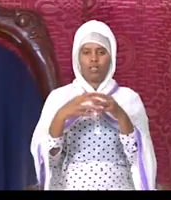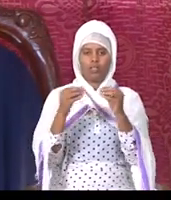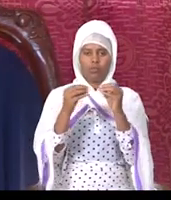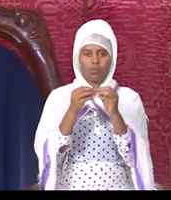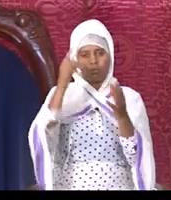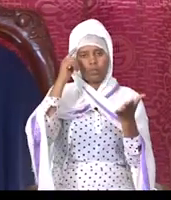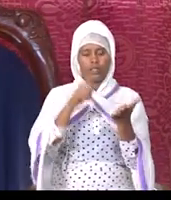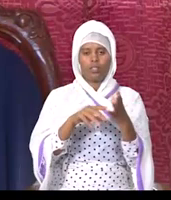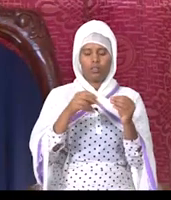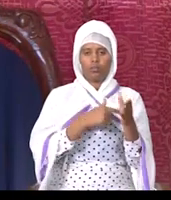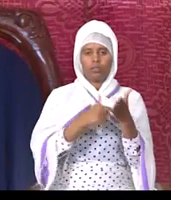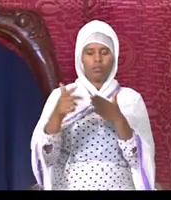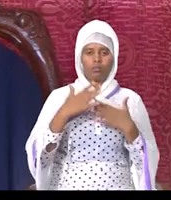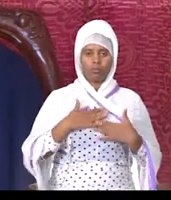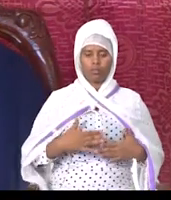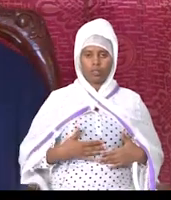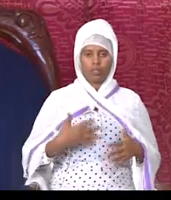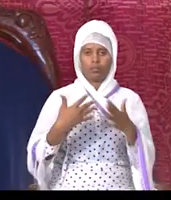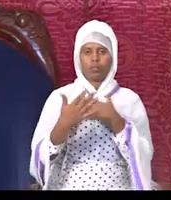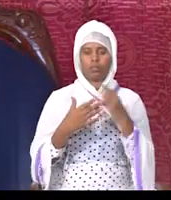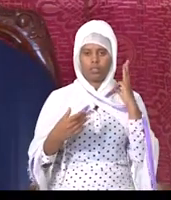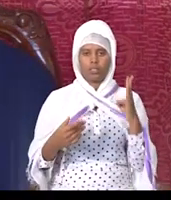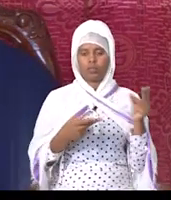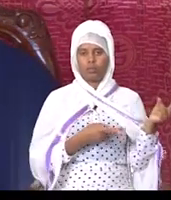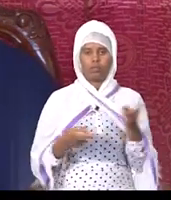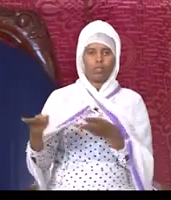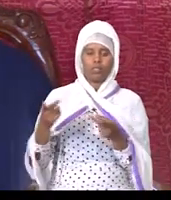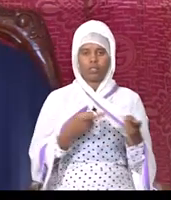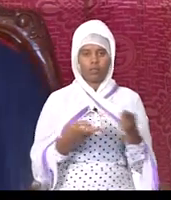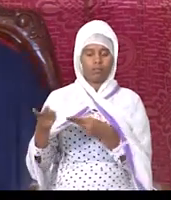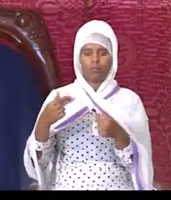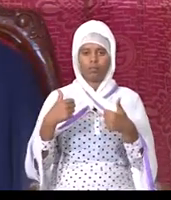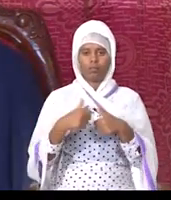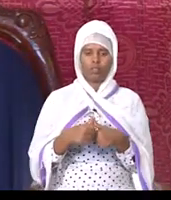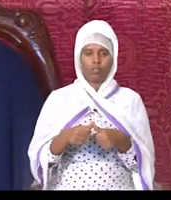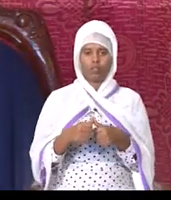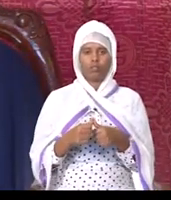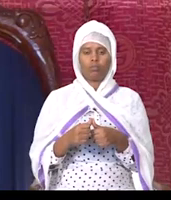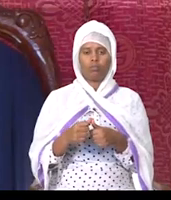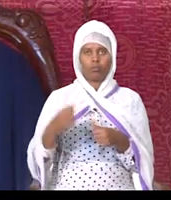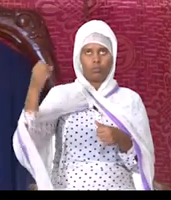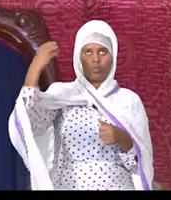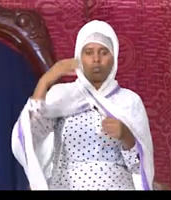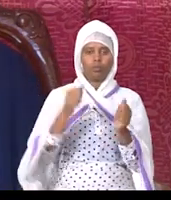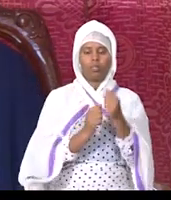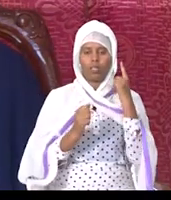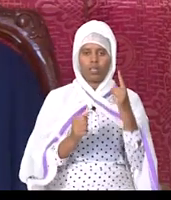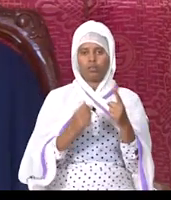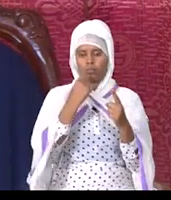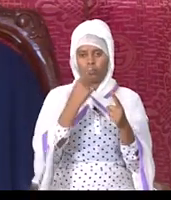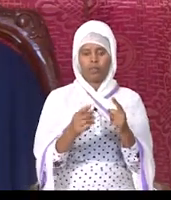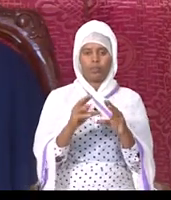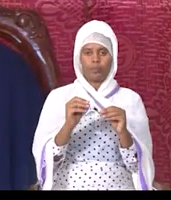ኣብዚ ብስም ብግብሪ ብኣካል ሰለስተ እኳ እንተተኾኑ ብባህርኦም ብፍቓዶም ብመለኮቶም ድማ ሓደ ምዃኖም